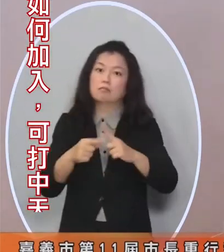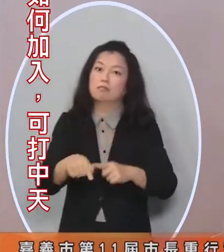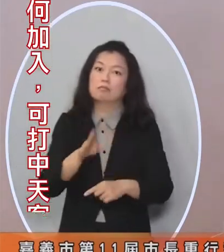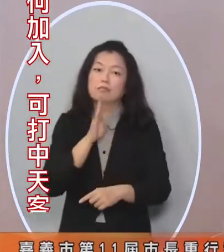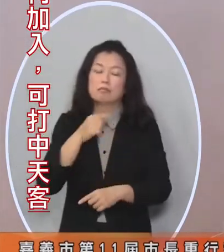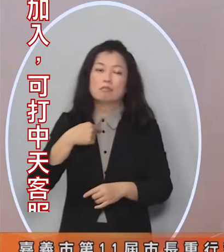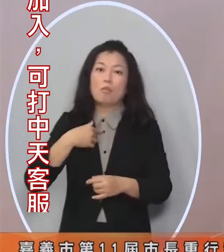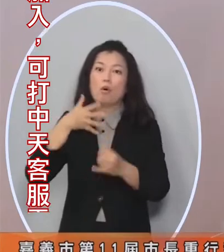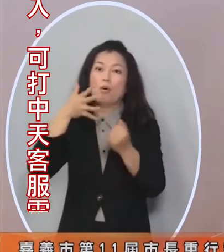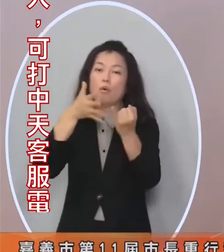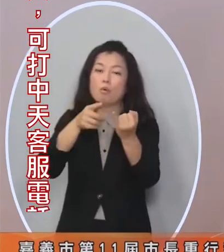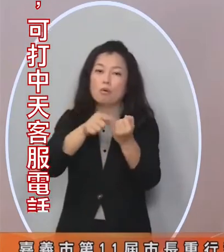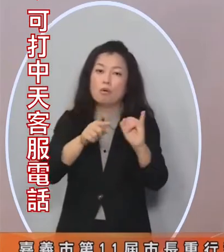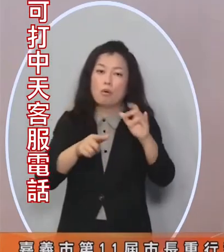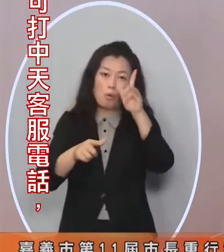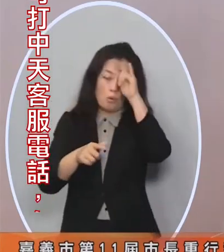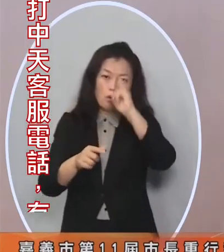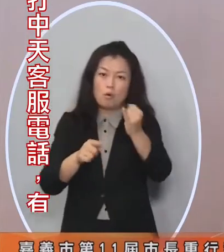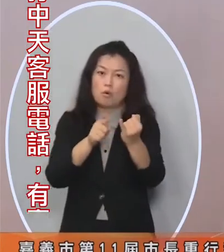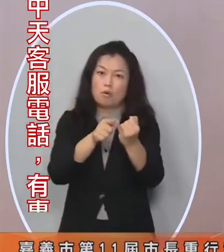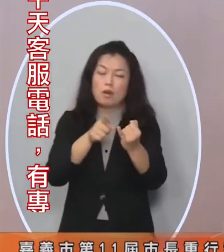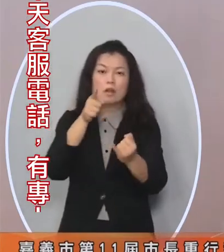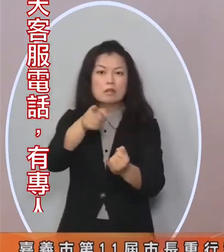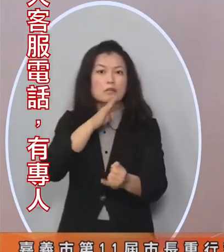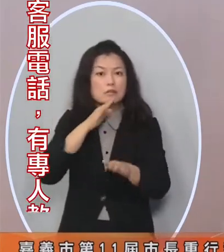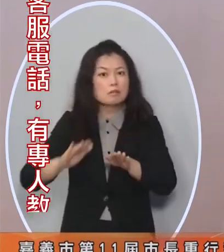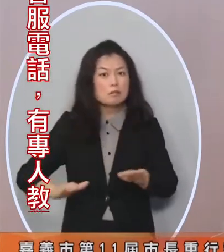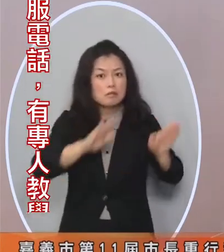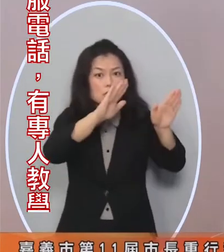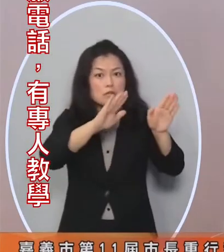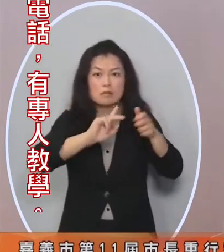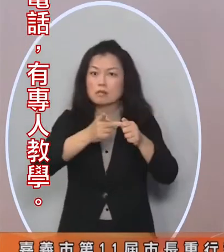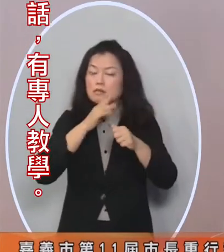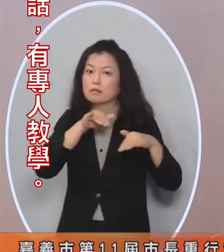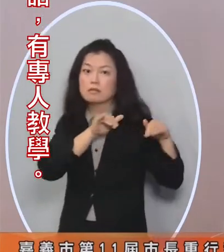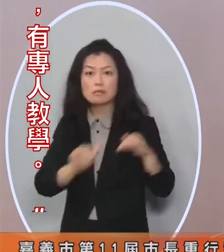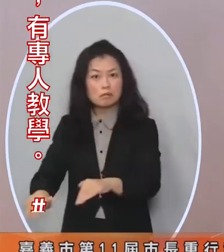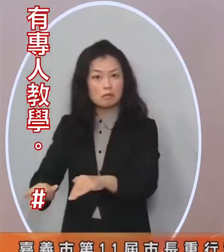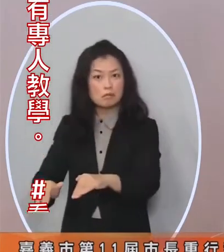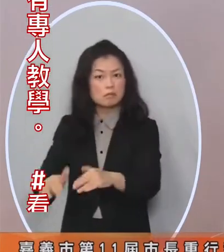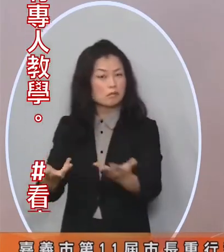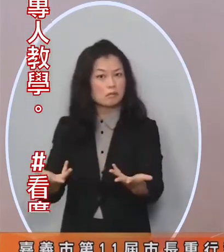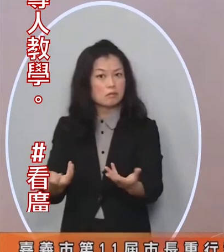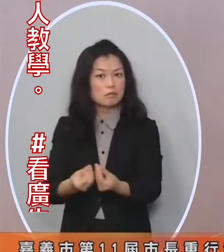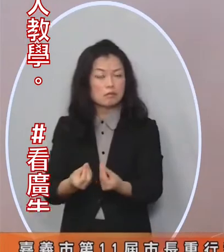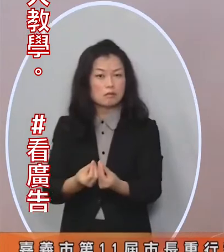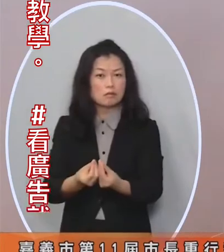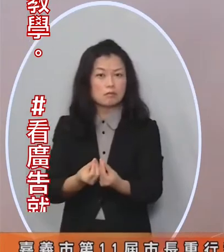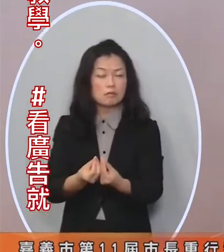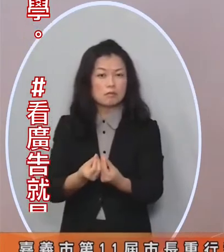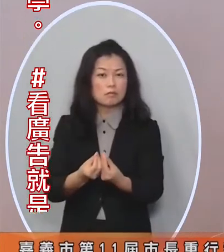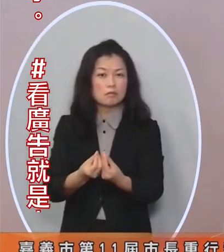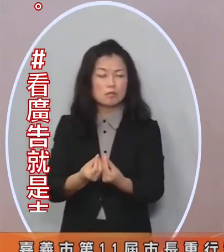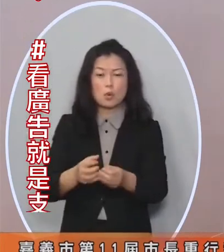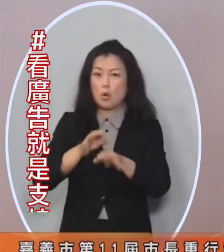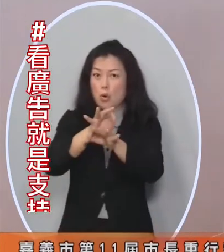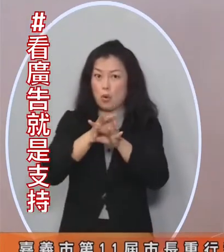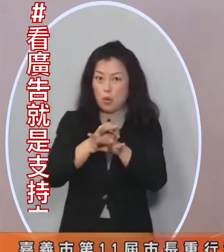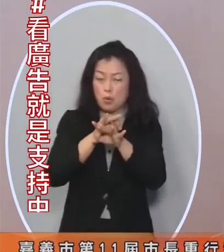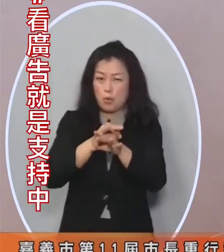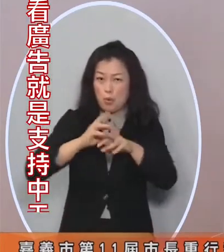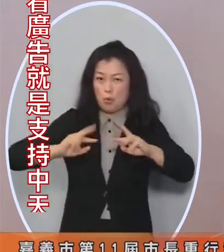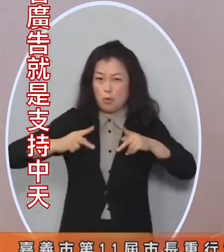黄敏惠，你到底是在进步还是在退步啊？你到底是在进步还是在退步？学如逆水行舟，不进则